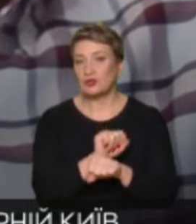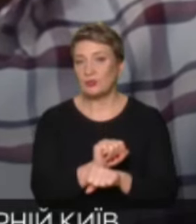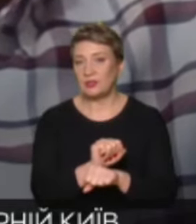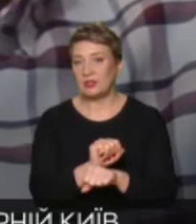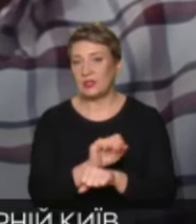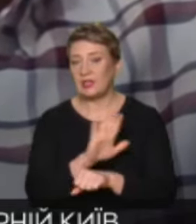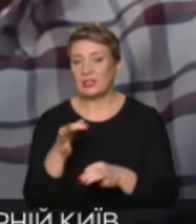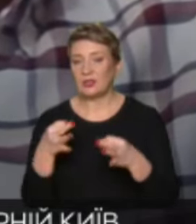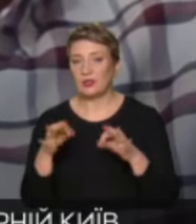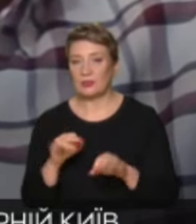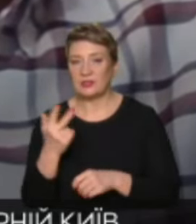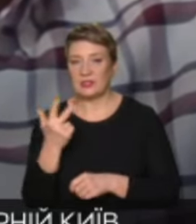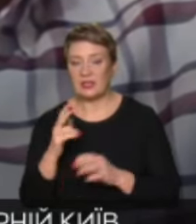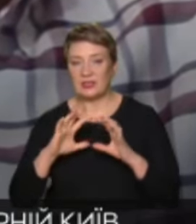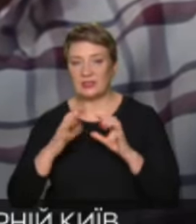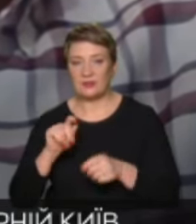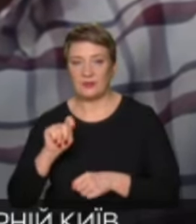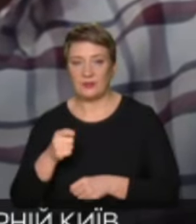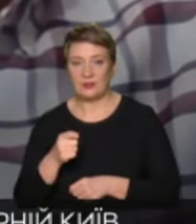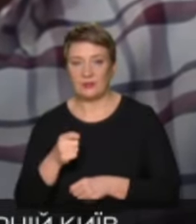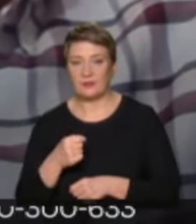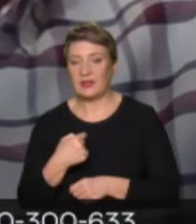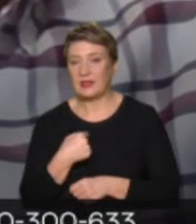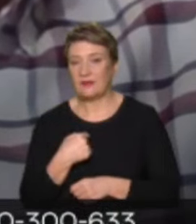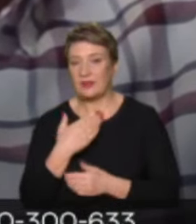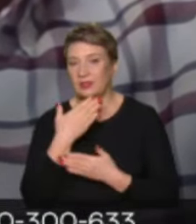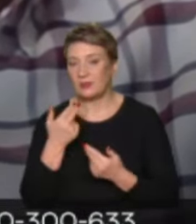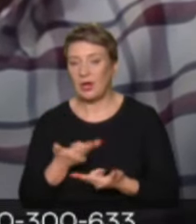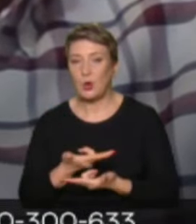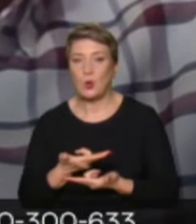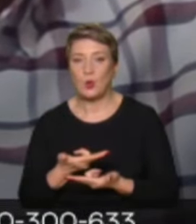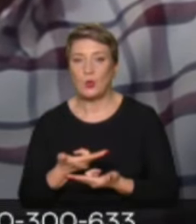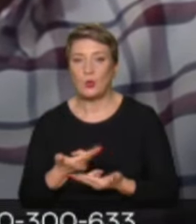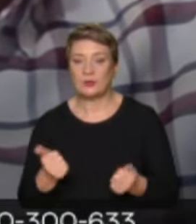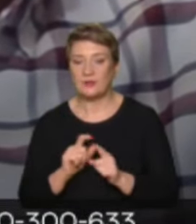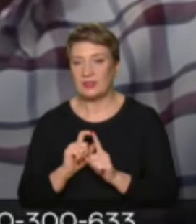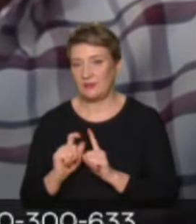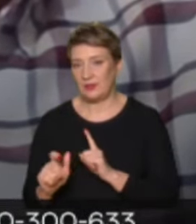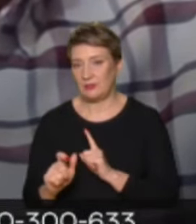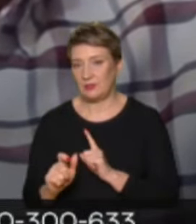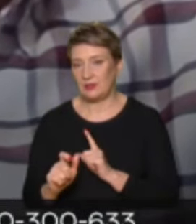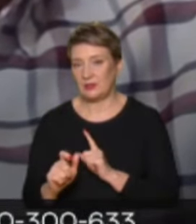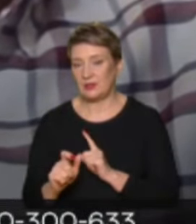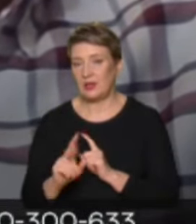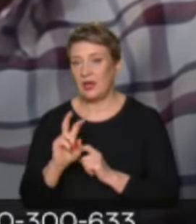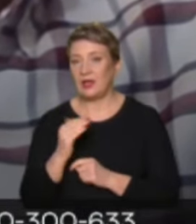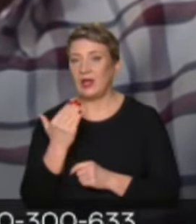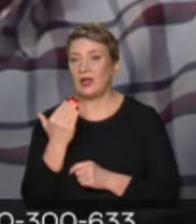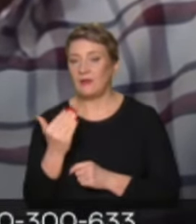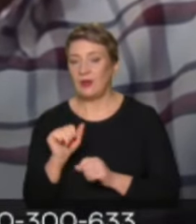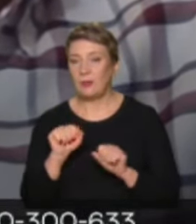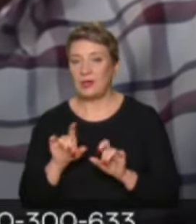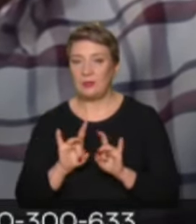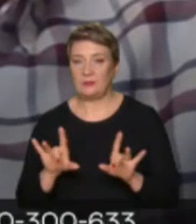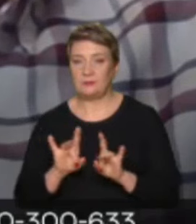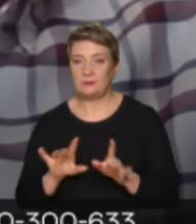війни. Тобто, як на мене, немає, знаєте, очевидної такої відповіді. Як ви могли б це протрактувати?